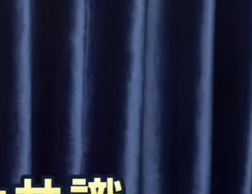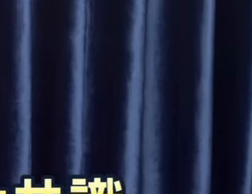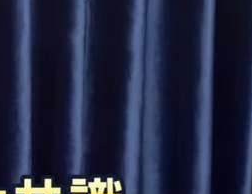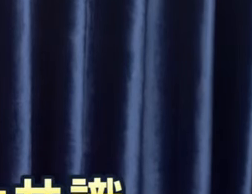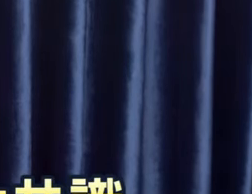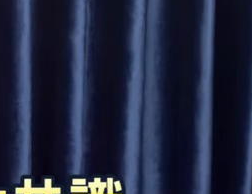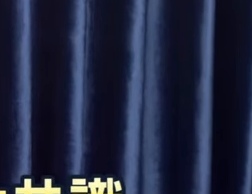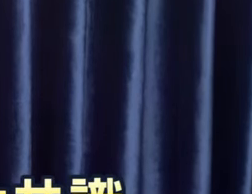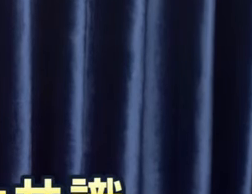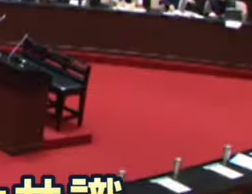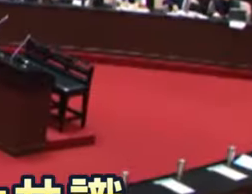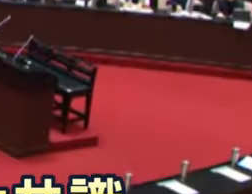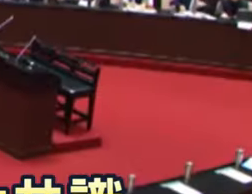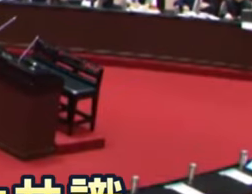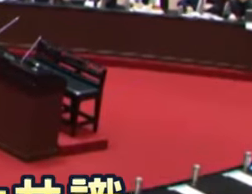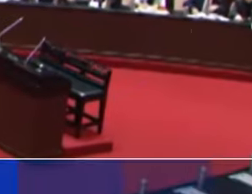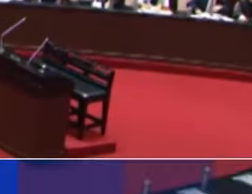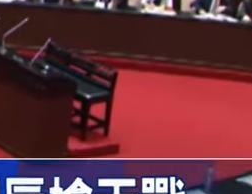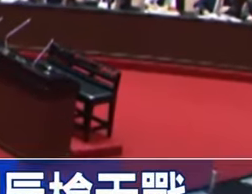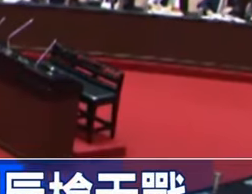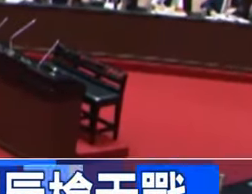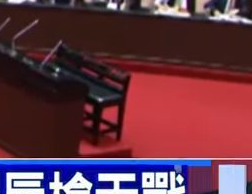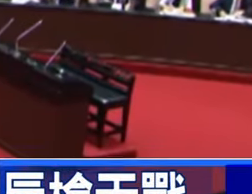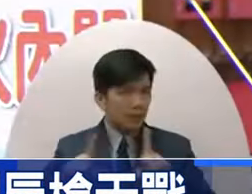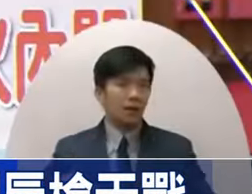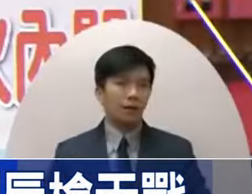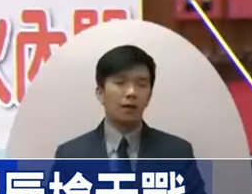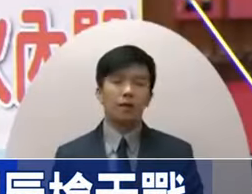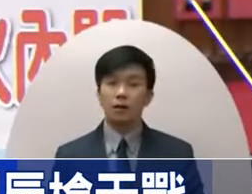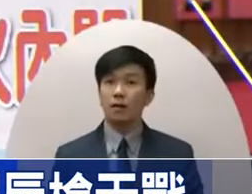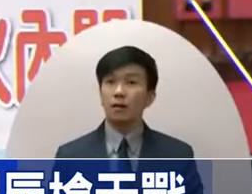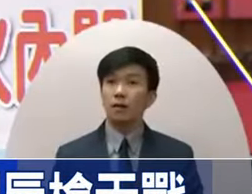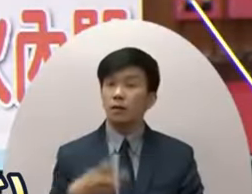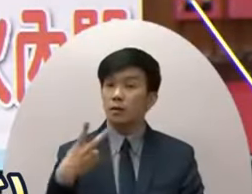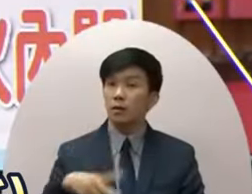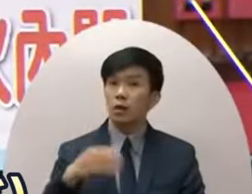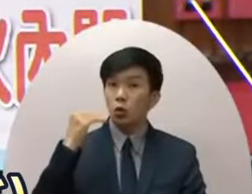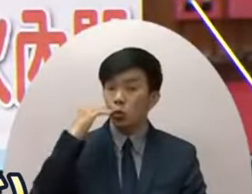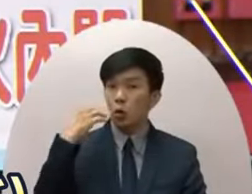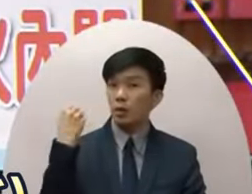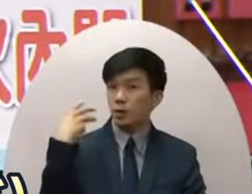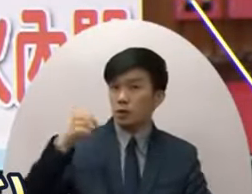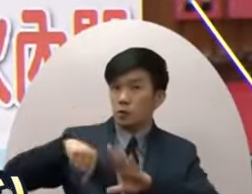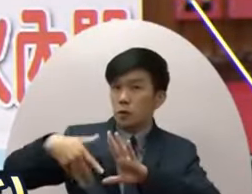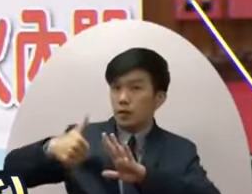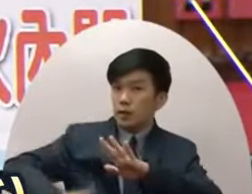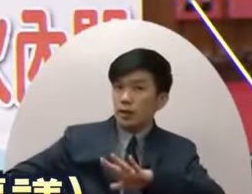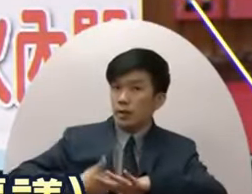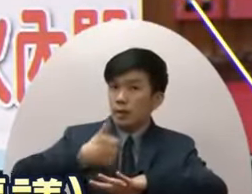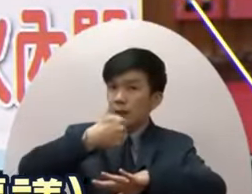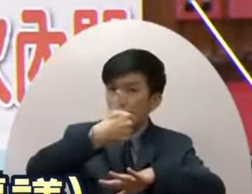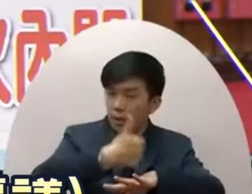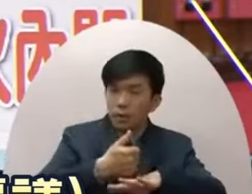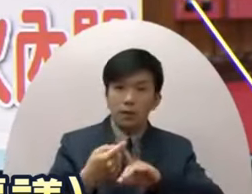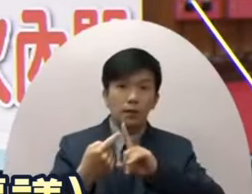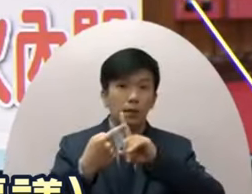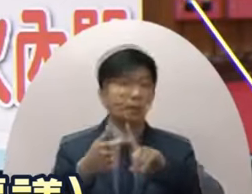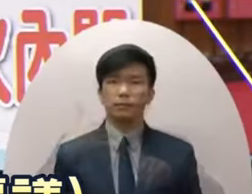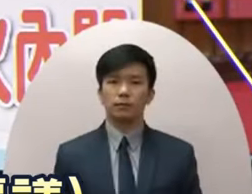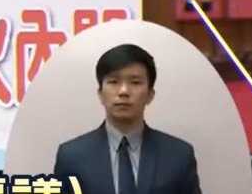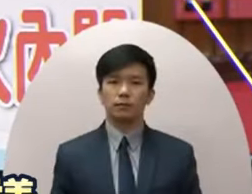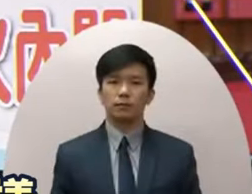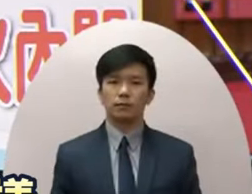优先的最大共识。 消息一传回立法院， 一个新的内阁刚刚上任，还没有到立法院就提复